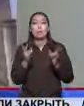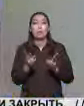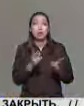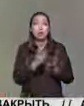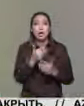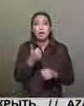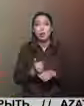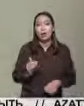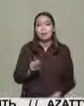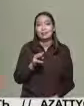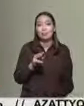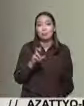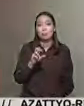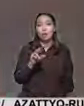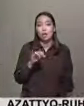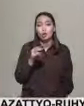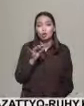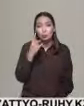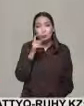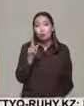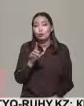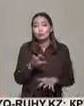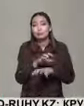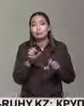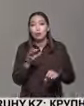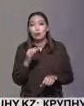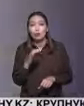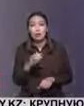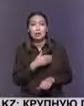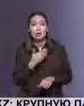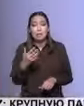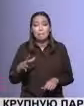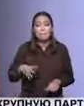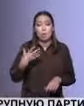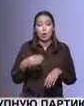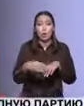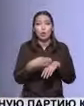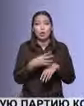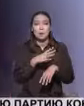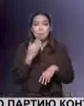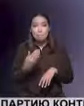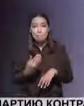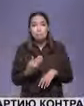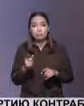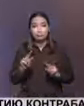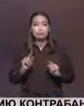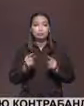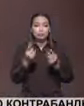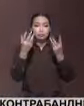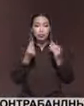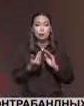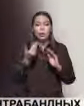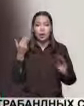Глава компании Татьяна Бакальчук заявила, что захватить офисы компании пытался ее экс-супруг. Его правоохранители задержали днем